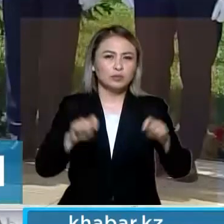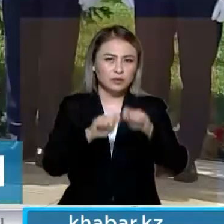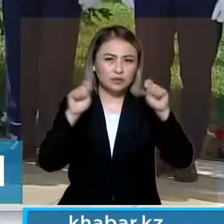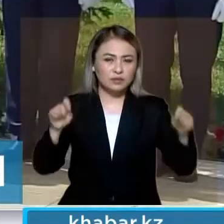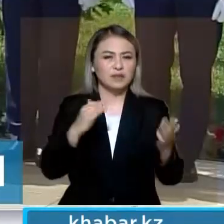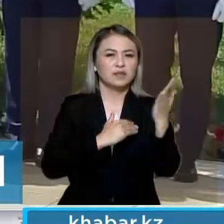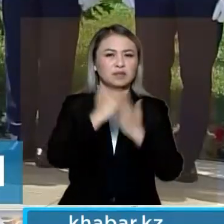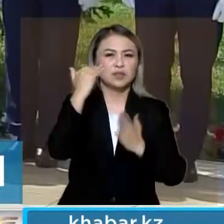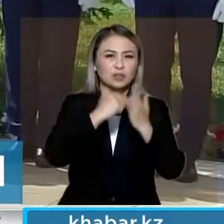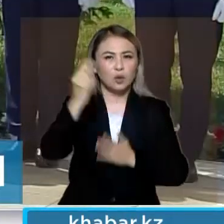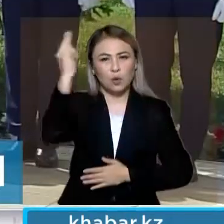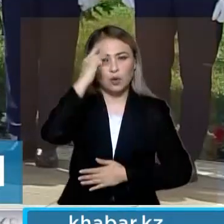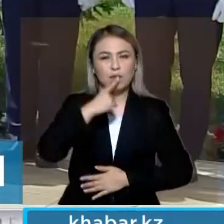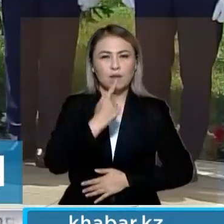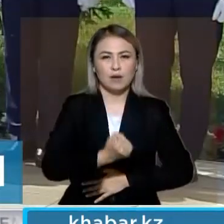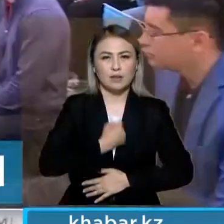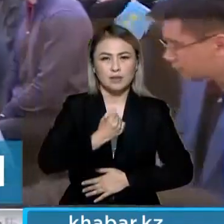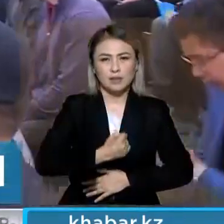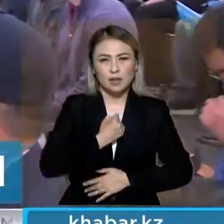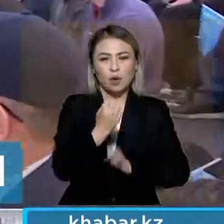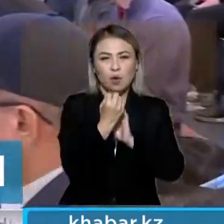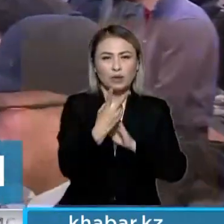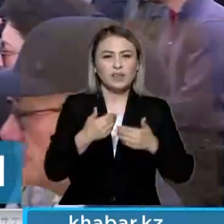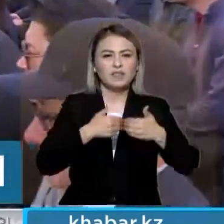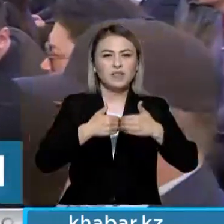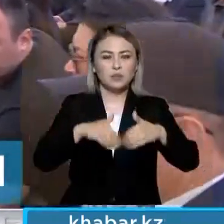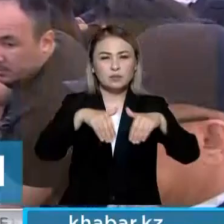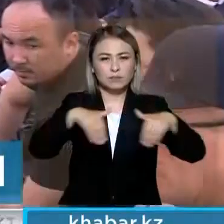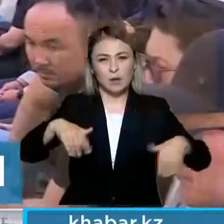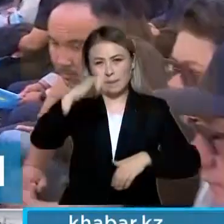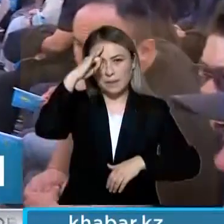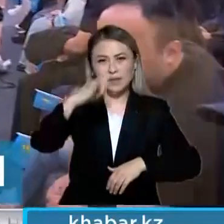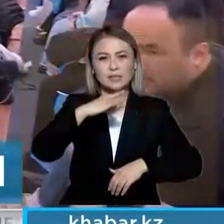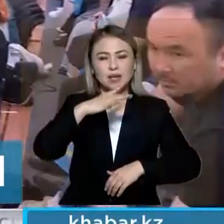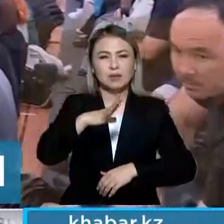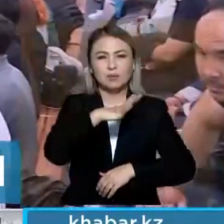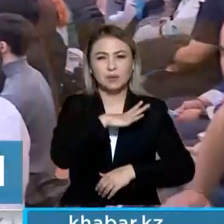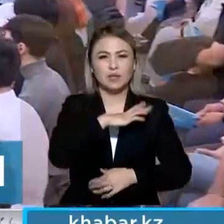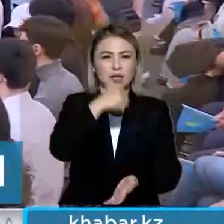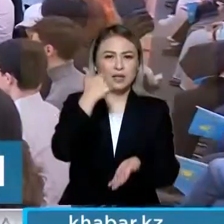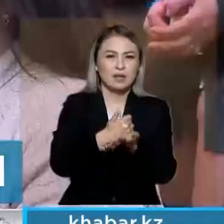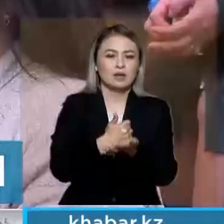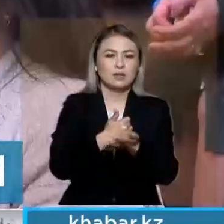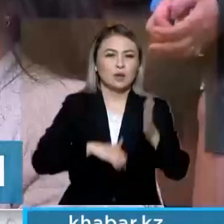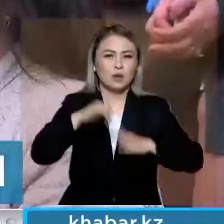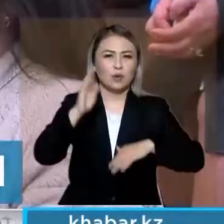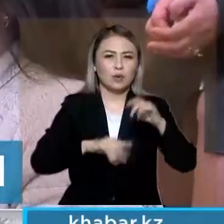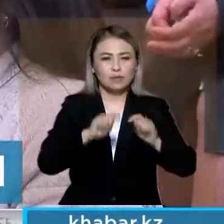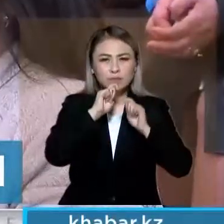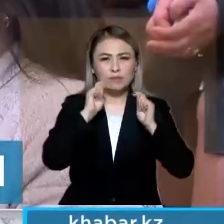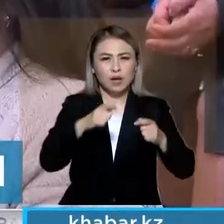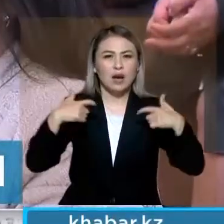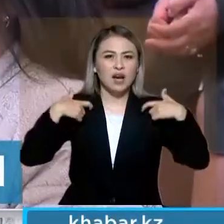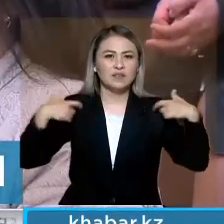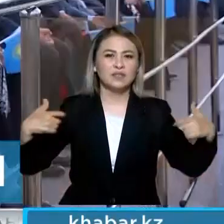жоғары әскери оқу орындарының 12 үздік түлегінің Қазақстан президенті қарулы күштердің жоғарғы қолбасшысының қолынан офицерлік шен